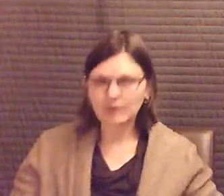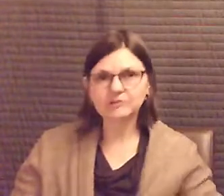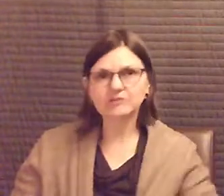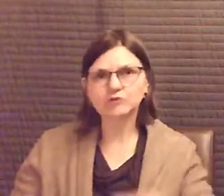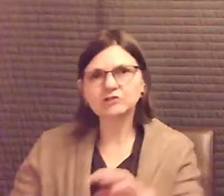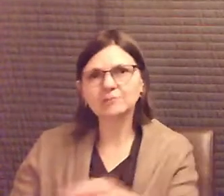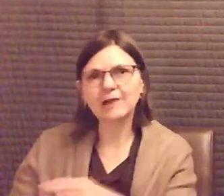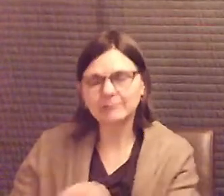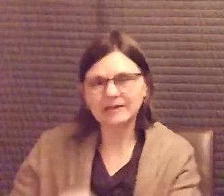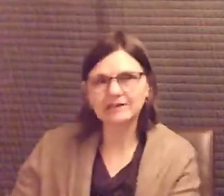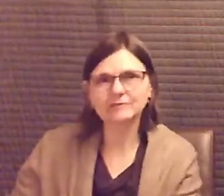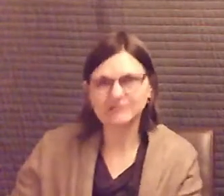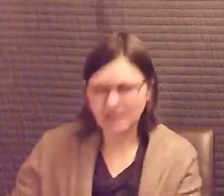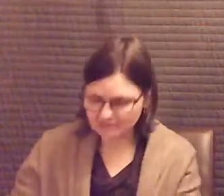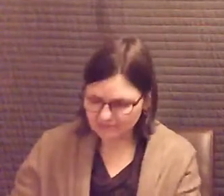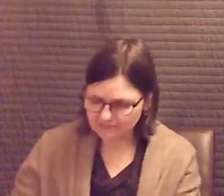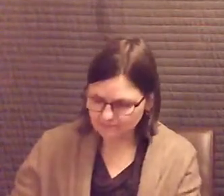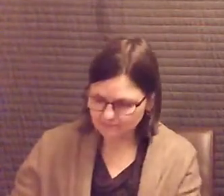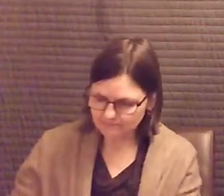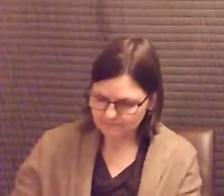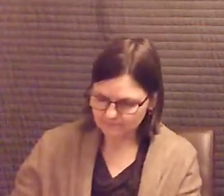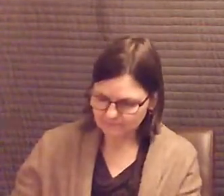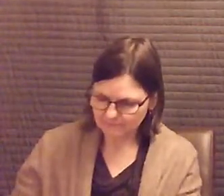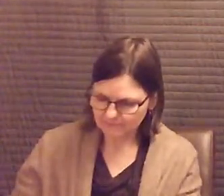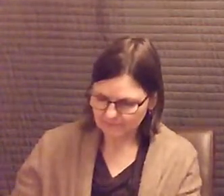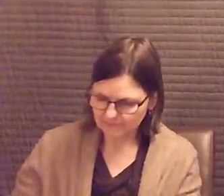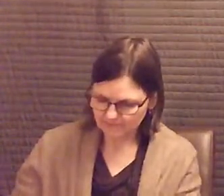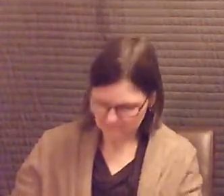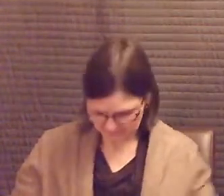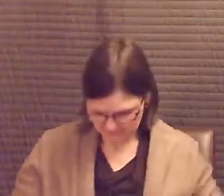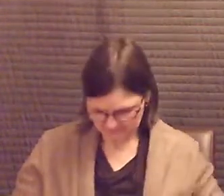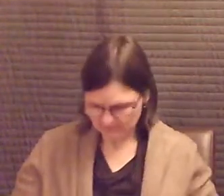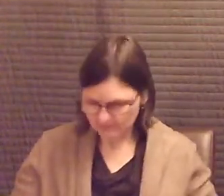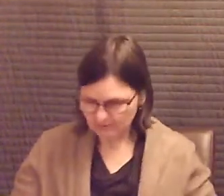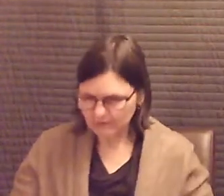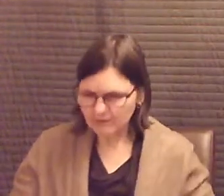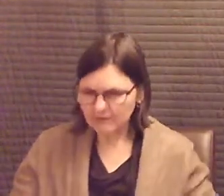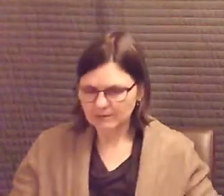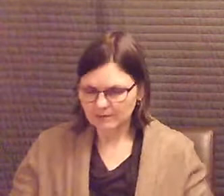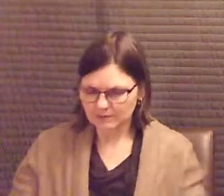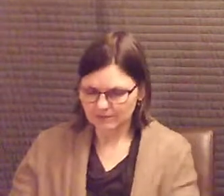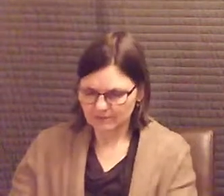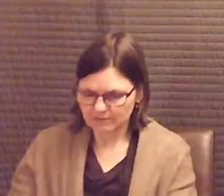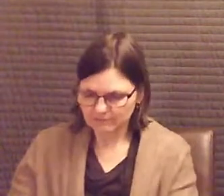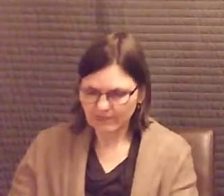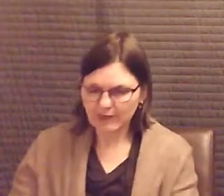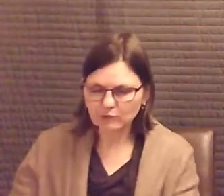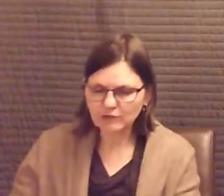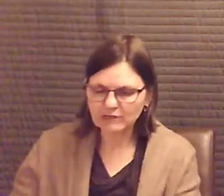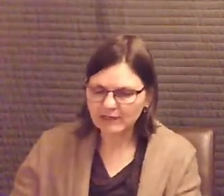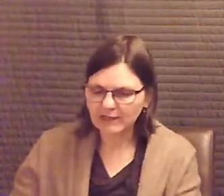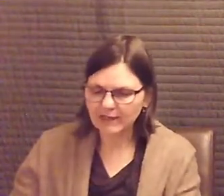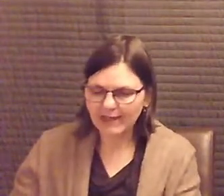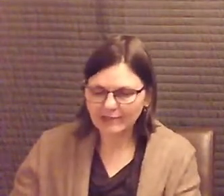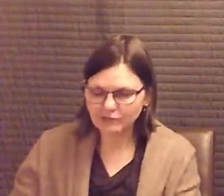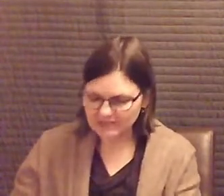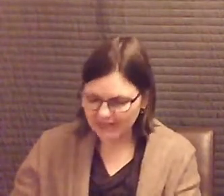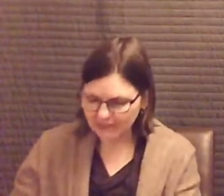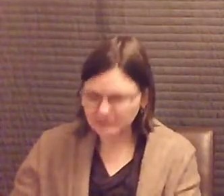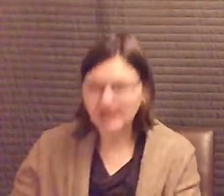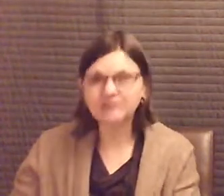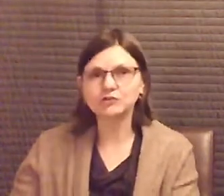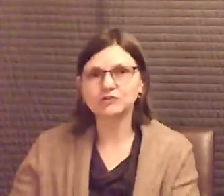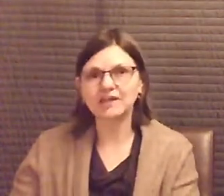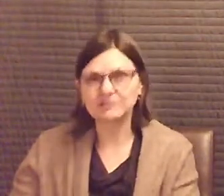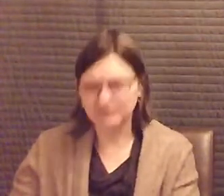om het iets korter maken beginnen je vis 18 zomer lukken ex rust na een een dan de tram duwen we kijken nu in erge rx is